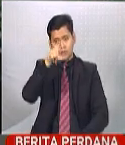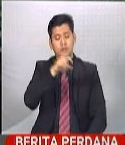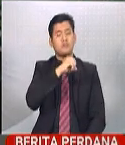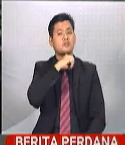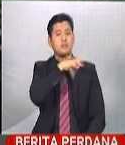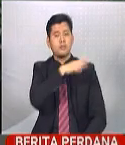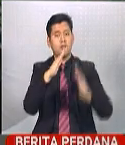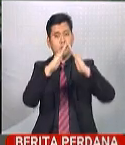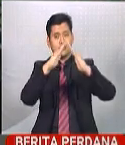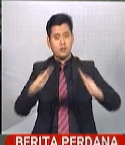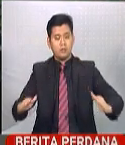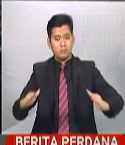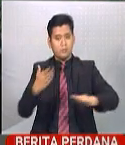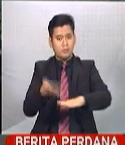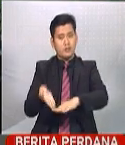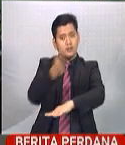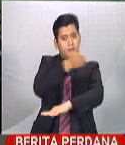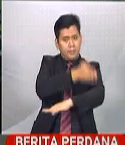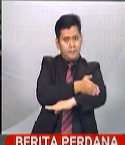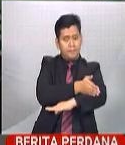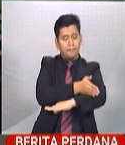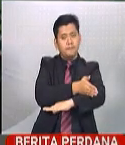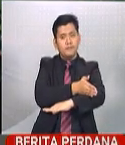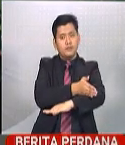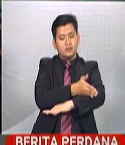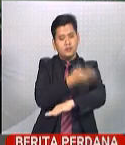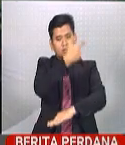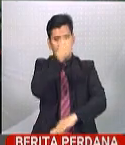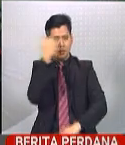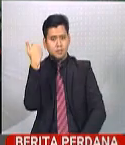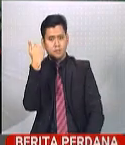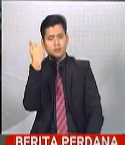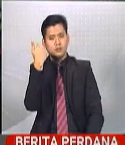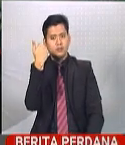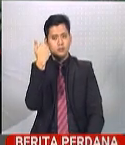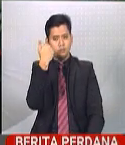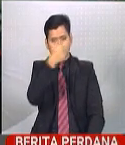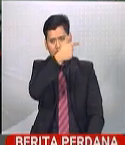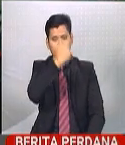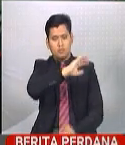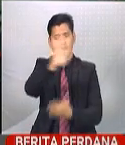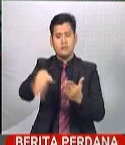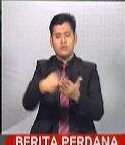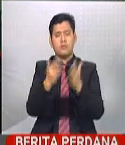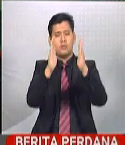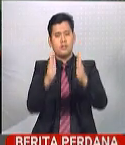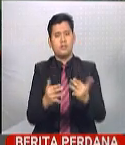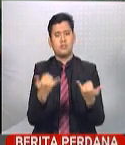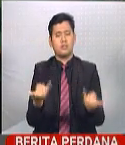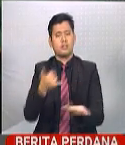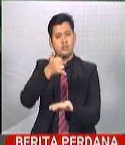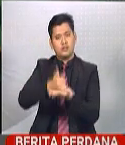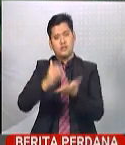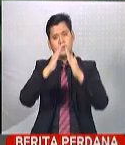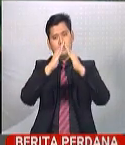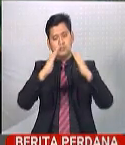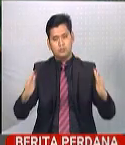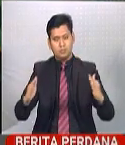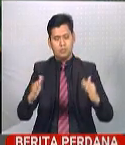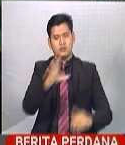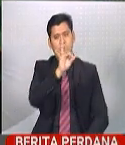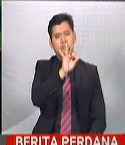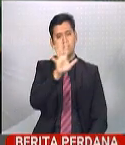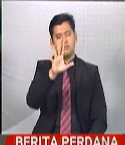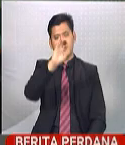sampah Perumahan yg peningkatan search menikah pakai oleh semua orang berada di rumah kebaikan seperti data kita dapat selalu